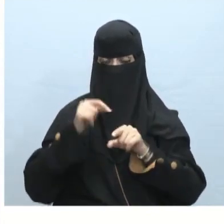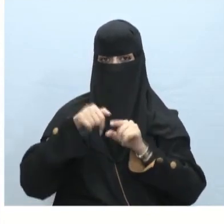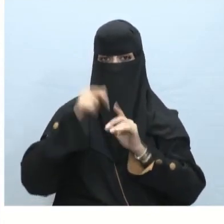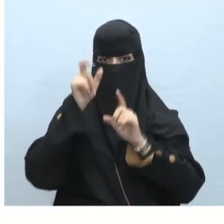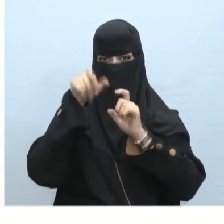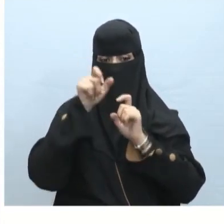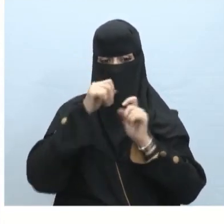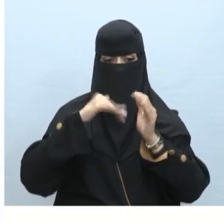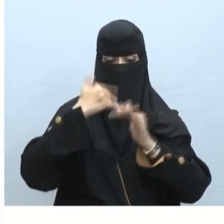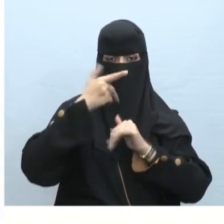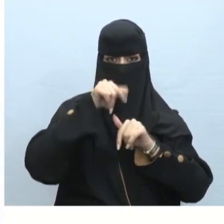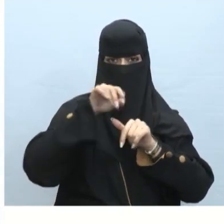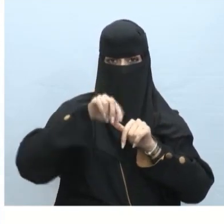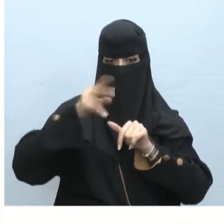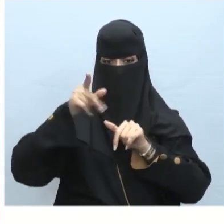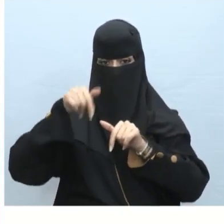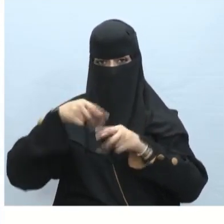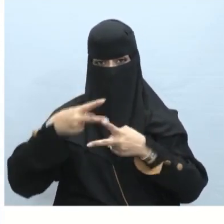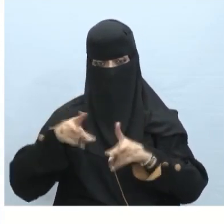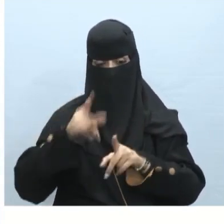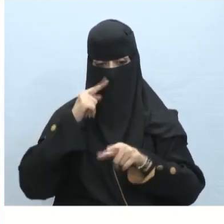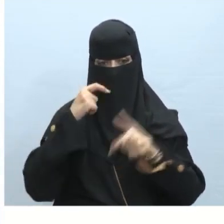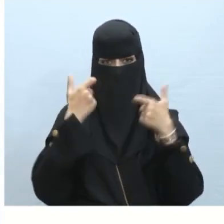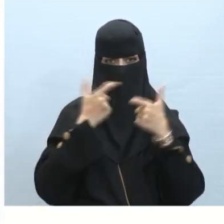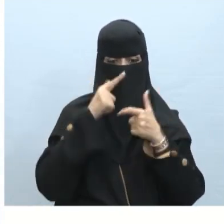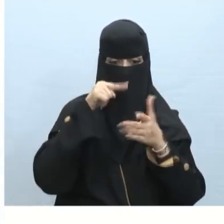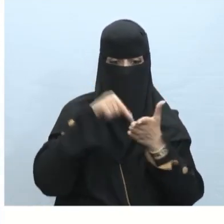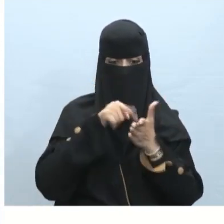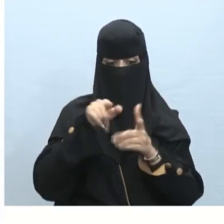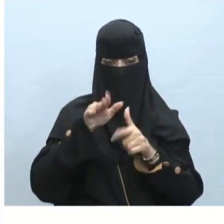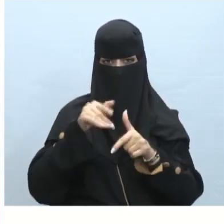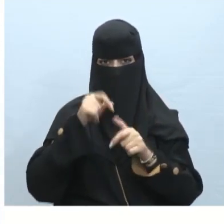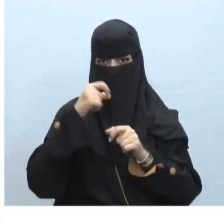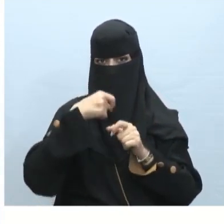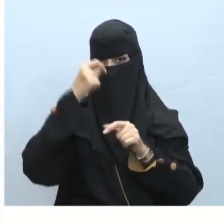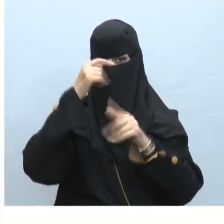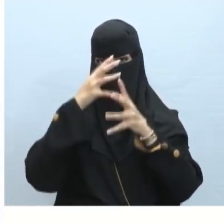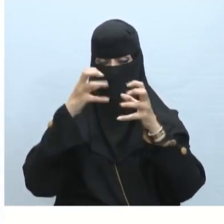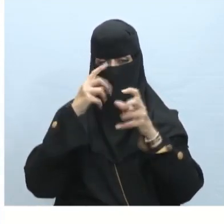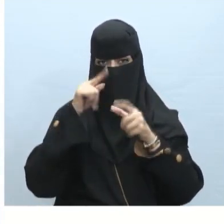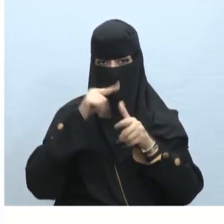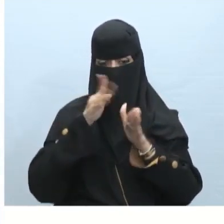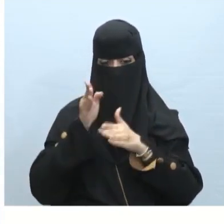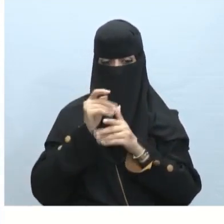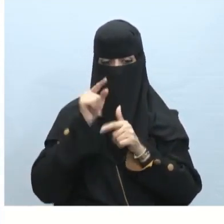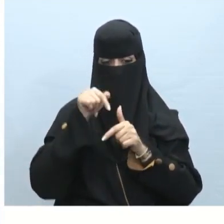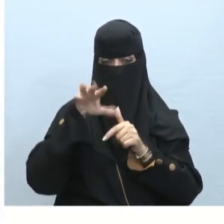بعد ذلك نضغط على موافق نلاحظ هنا وصف تفصيلي